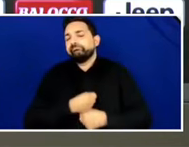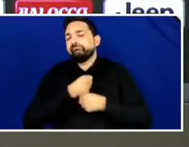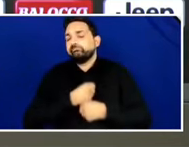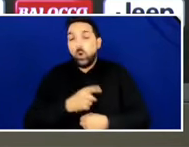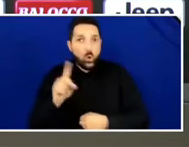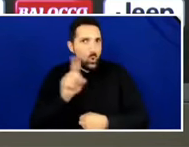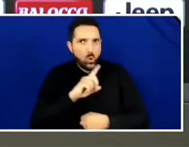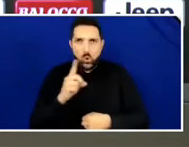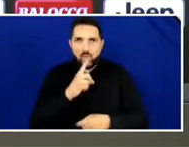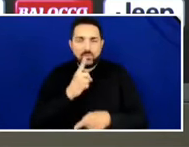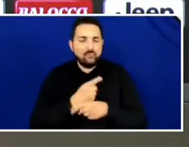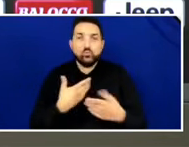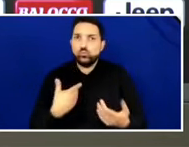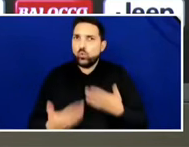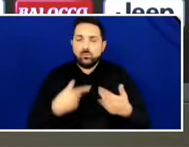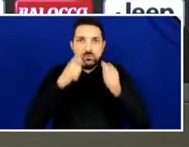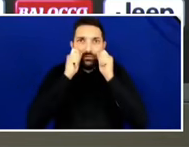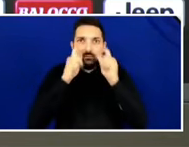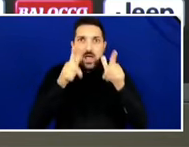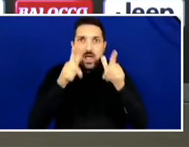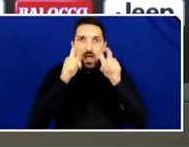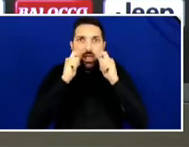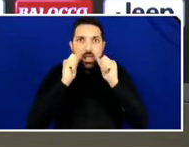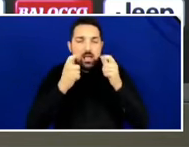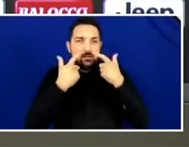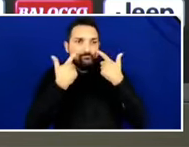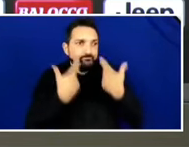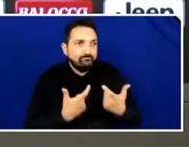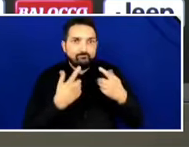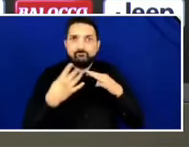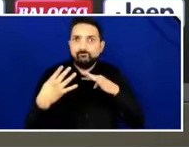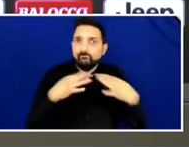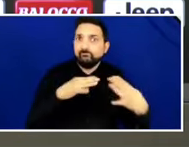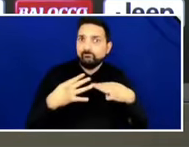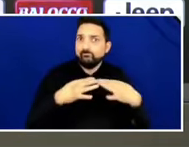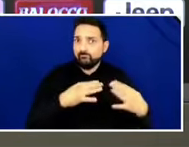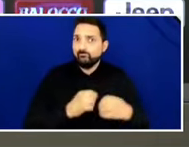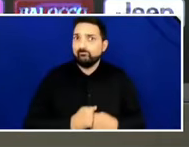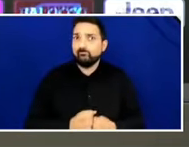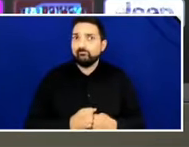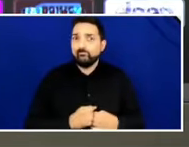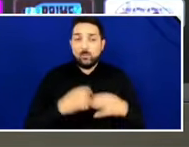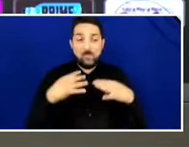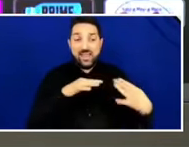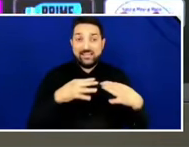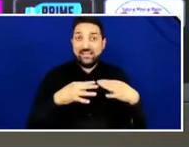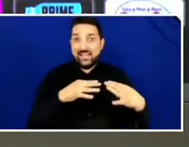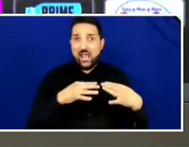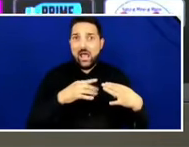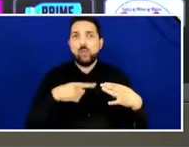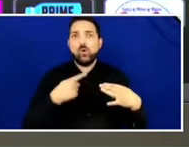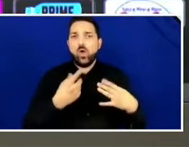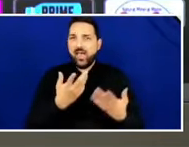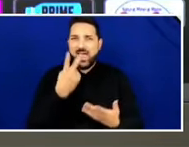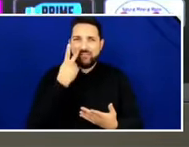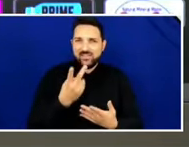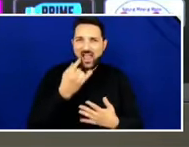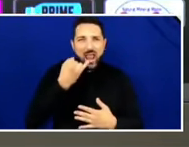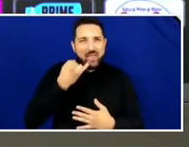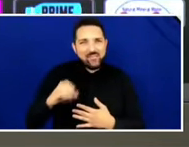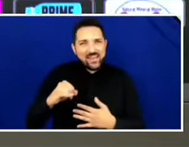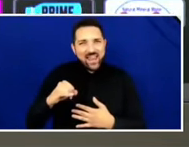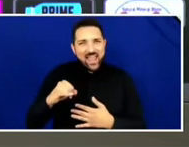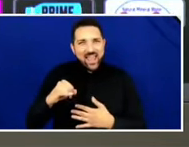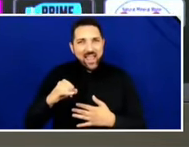e dobbiamo gestire meglio per rimanere in partita e quando veniamo fuori come abbiamo fatto alla fine o dopo questi